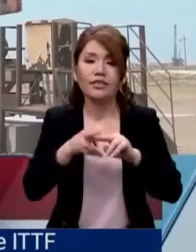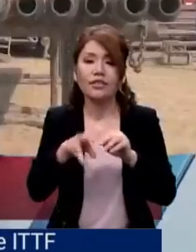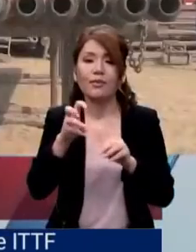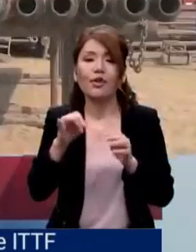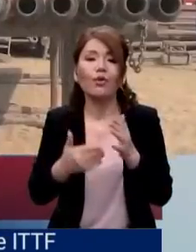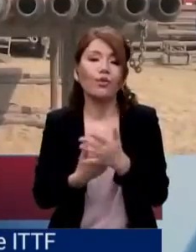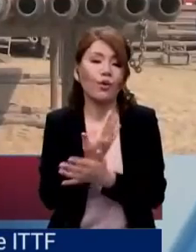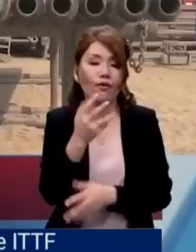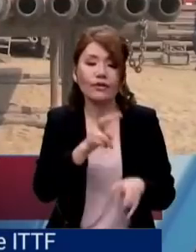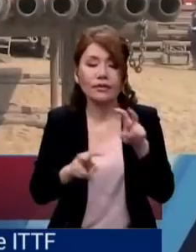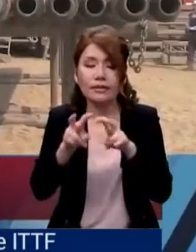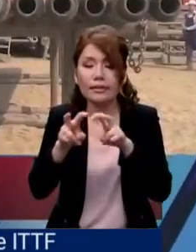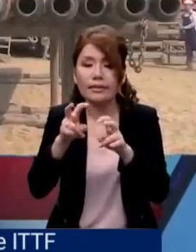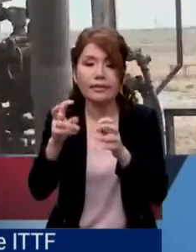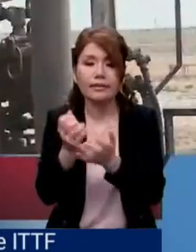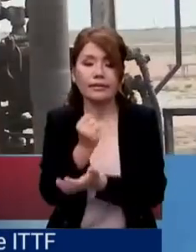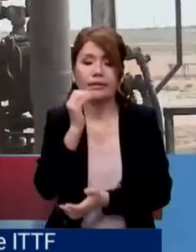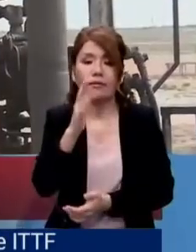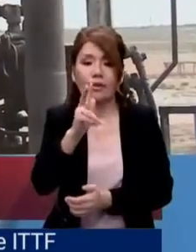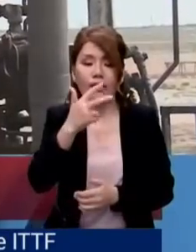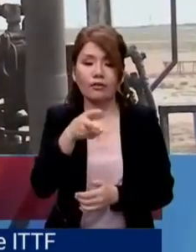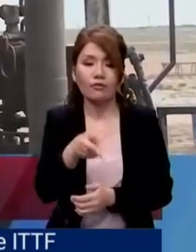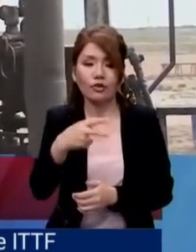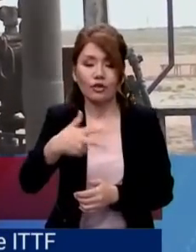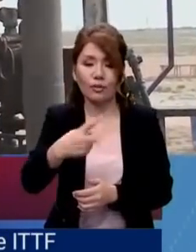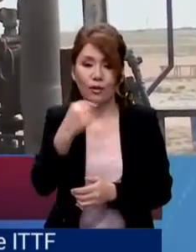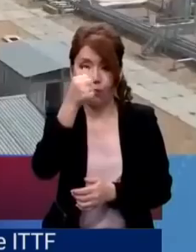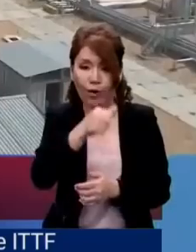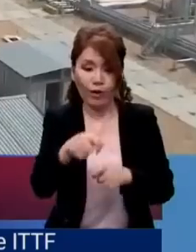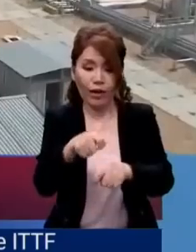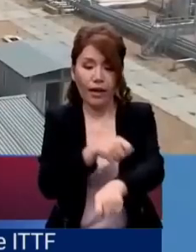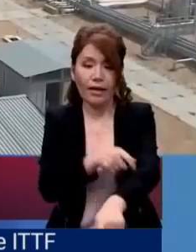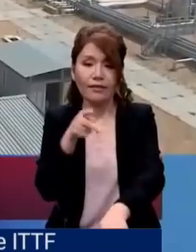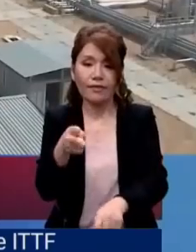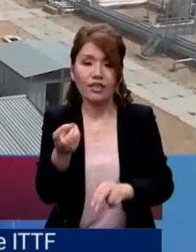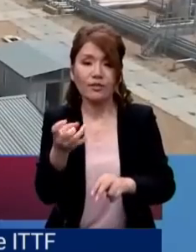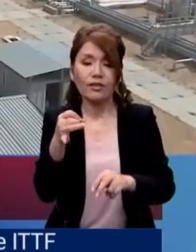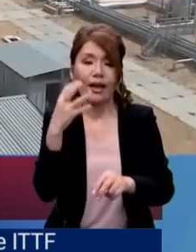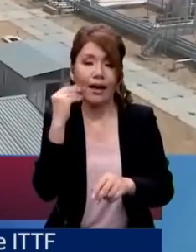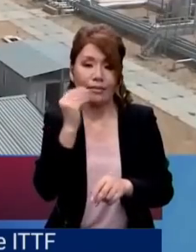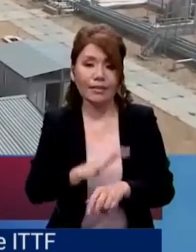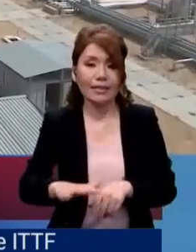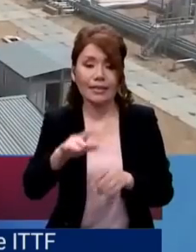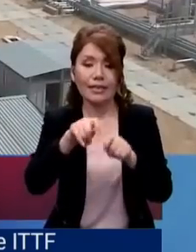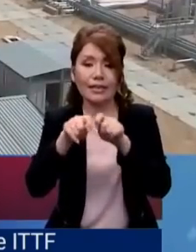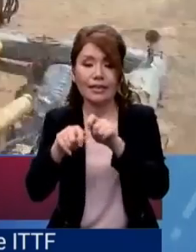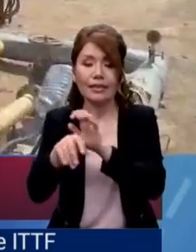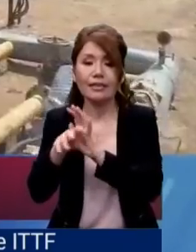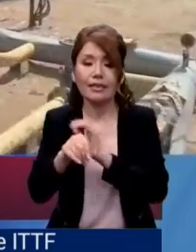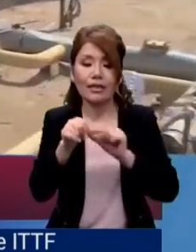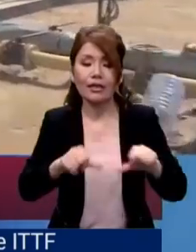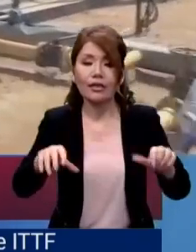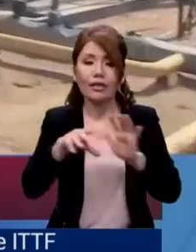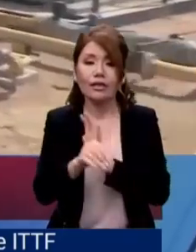кен орындары іздестірілмек. 2031 жылға дейін 2000 шаршы шақырым аумақта сейсмикалық зерттеу жүргізіледі.